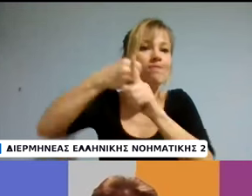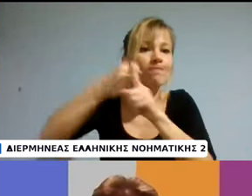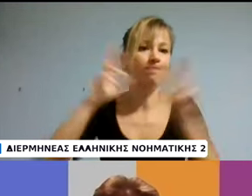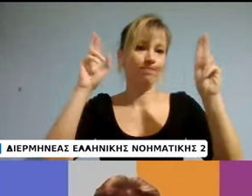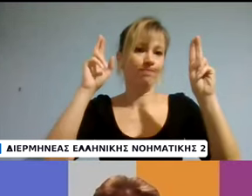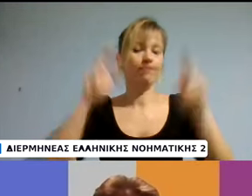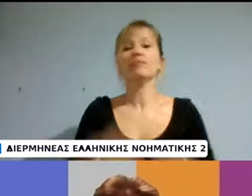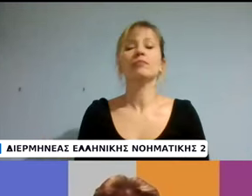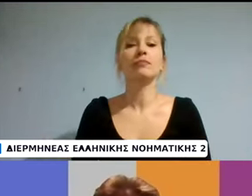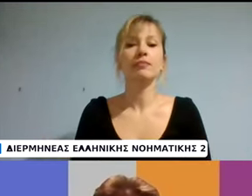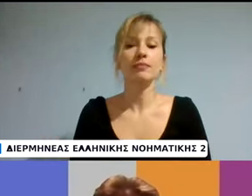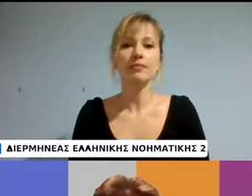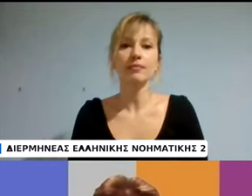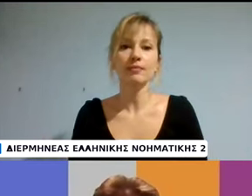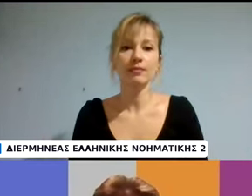Και μιας και έχει